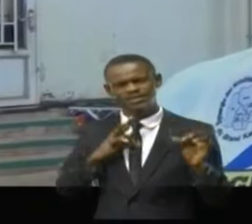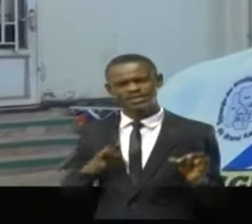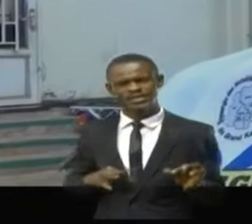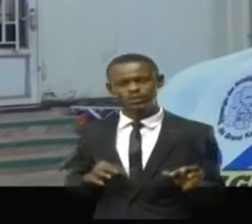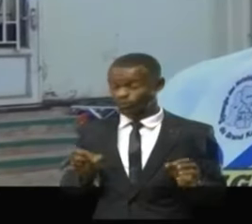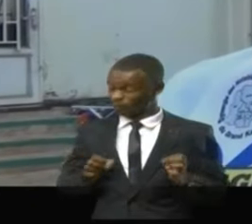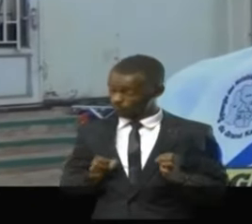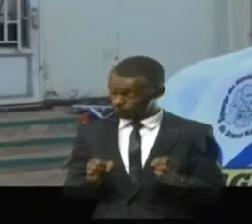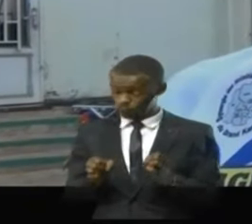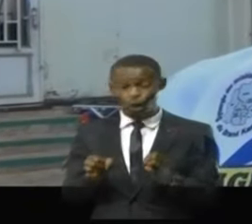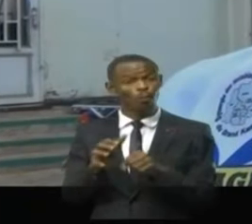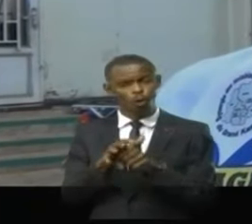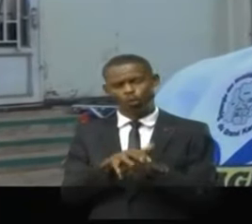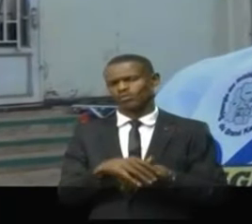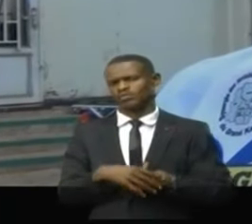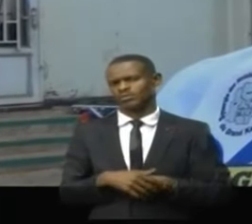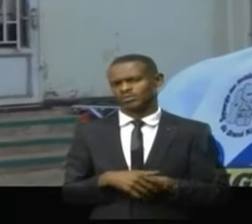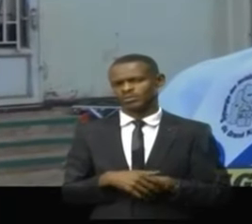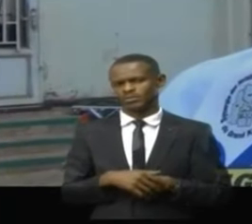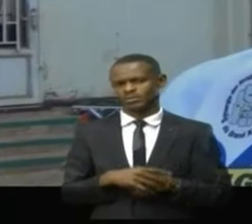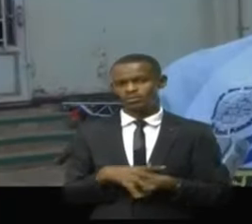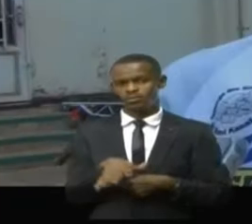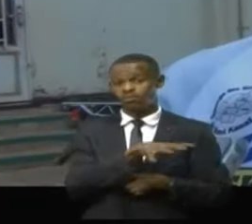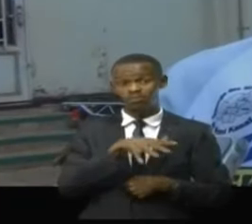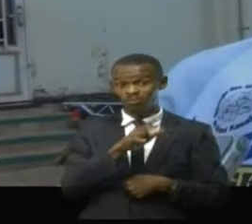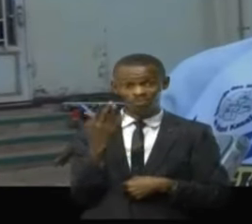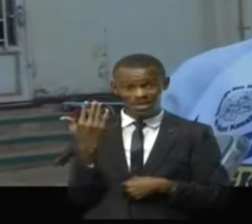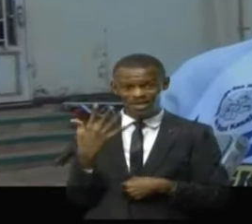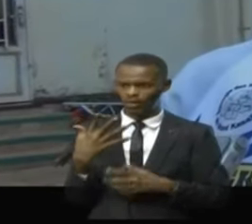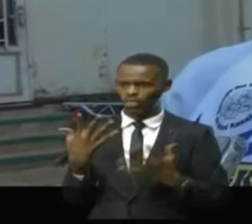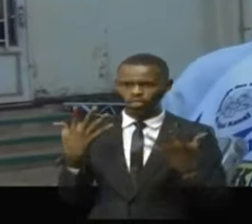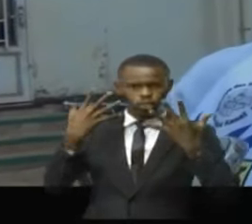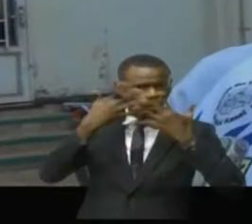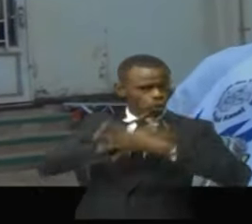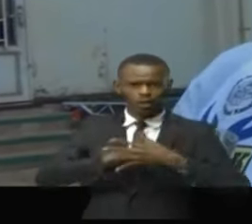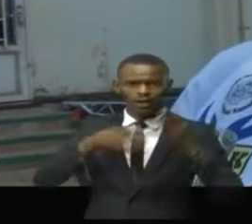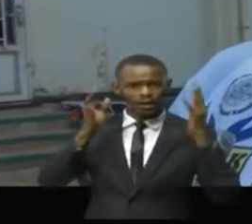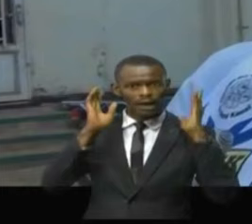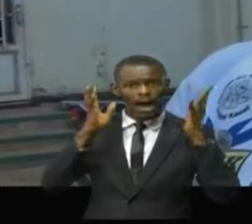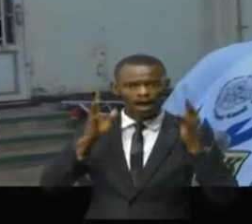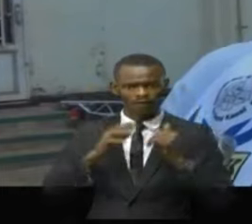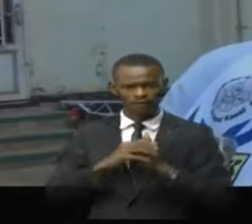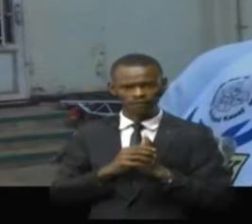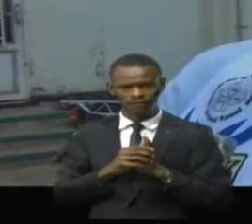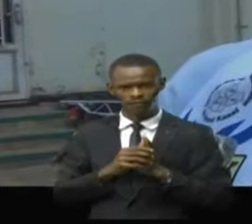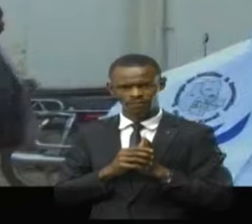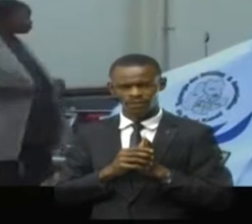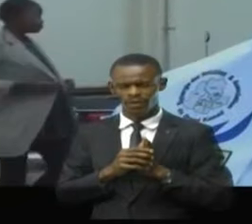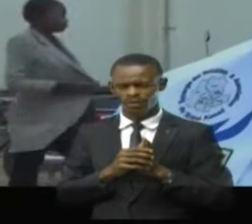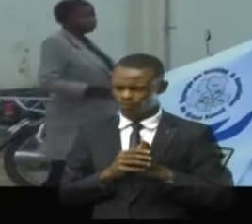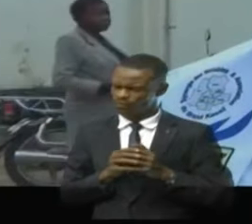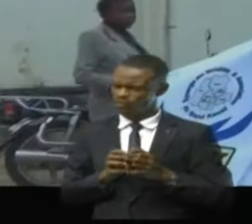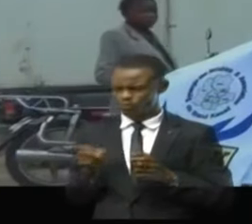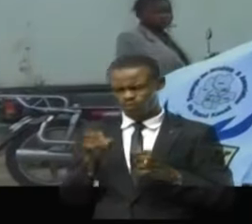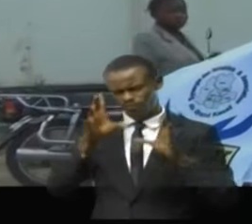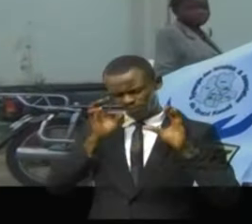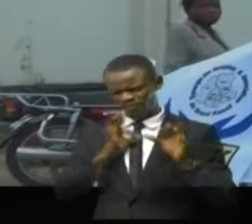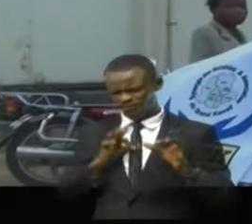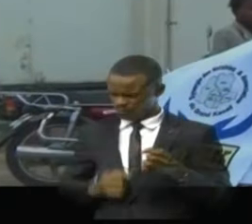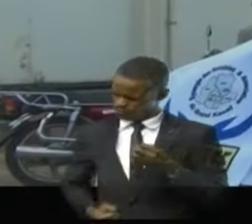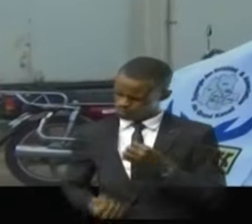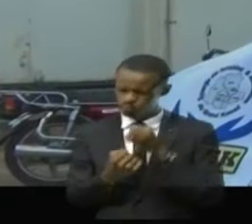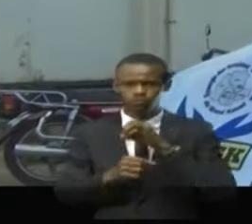cher et beau pays du gouffre dans lequel il a trouvé. Nous l'encourageons, il a notre soutien. Aujourd'hui, nous sommes